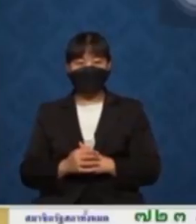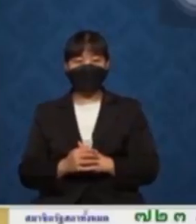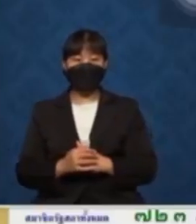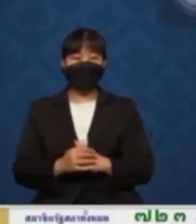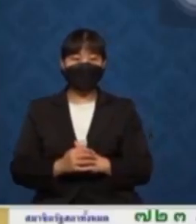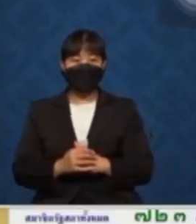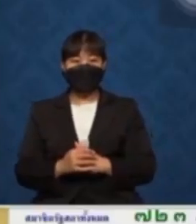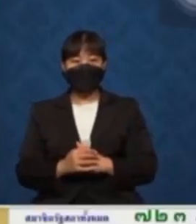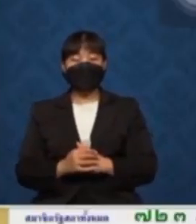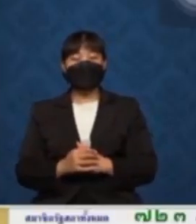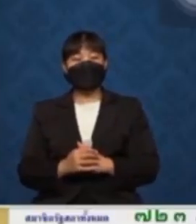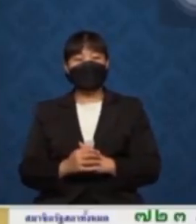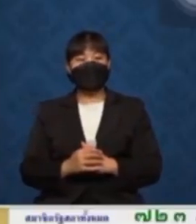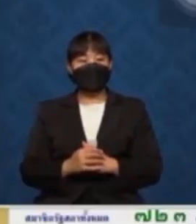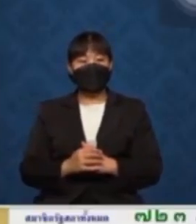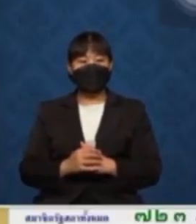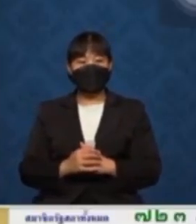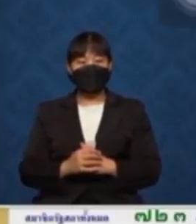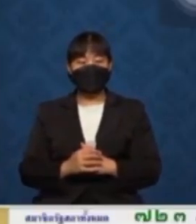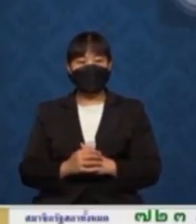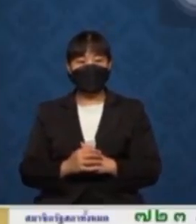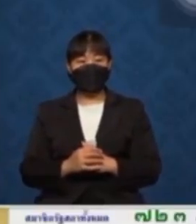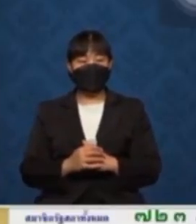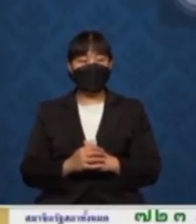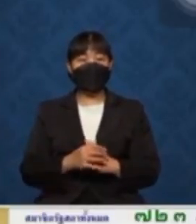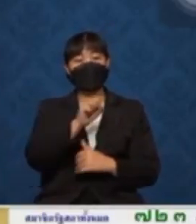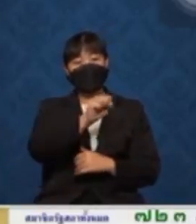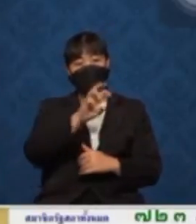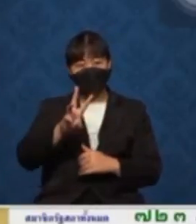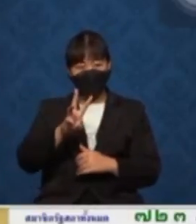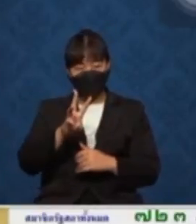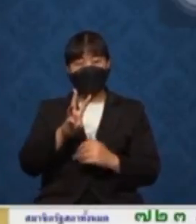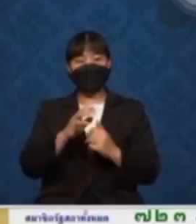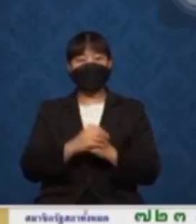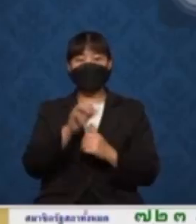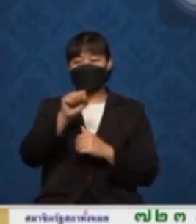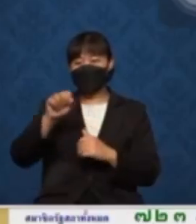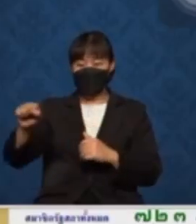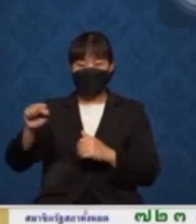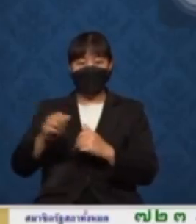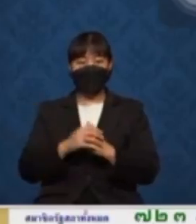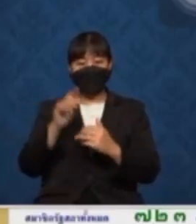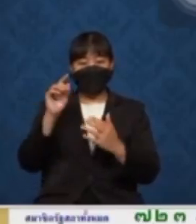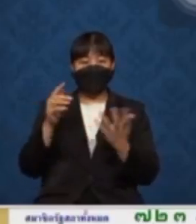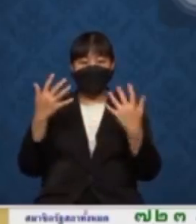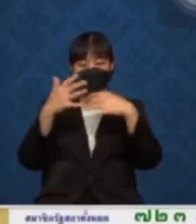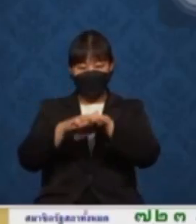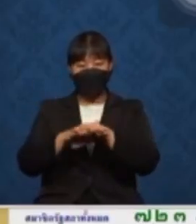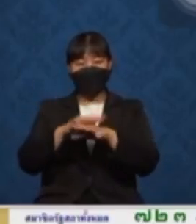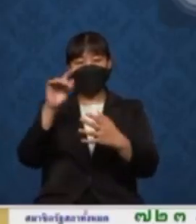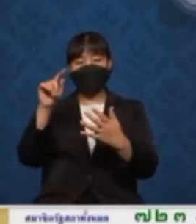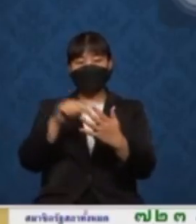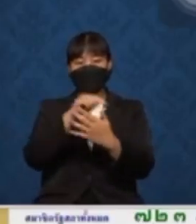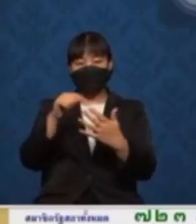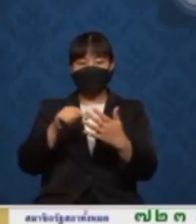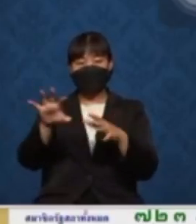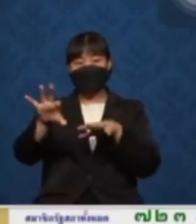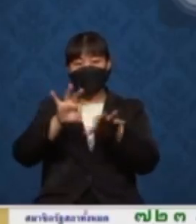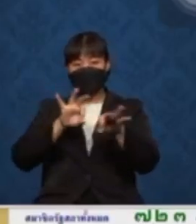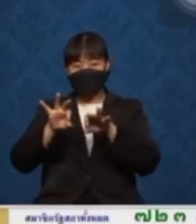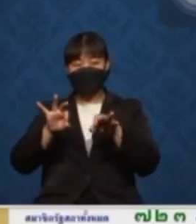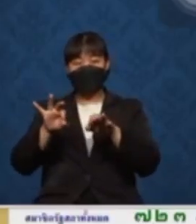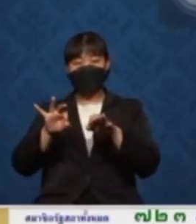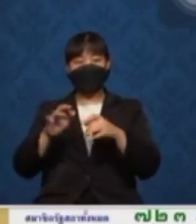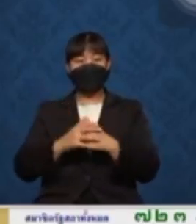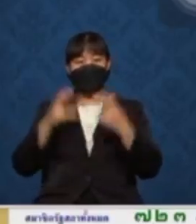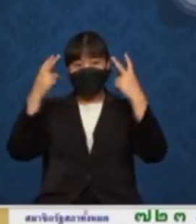สามารถมาร่วมเลือกนายกรัฐมนตรีกับสส500คนที่มาจากการเลือกตั้งเป็นสิ่งที่ขัดอย่างชัดเจนที่สุดกับหลัก1สิทธิ์1เสียง